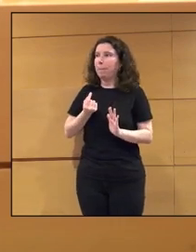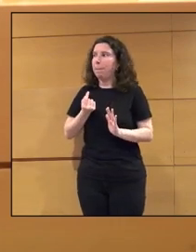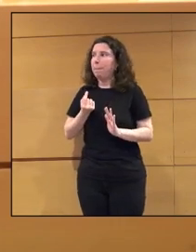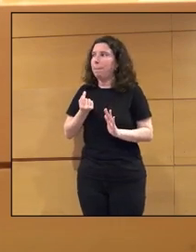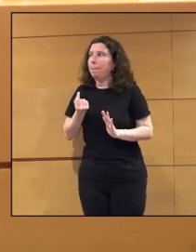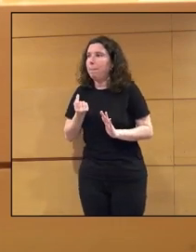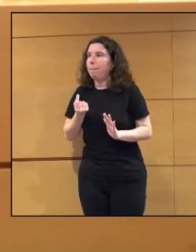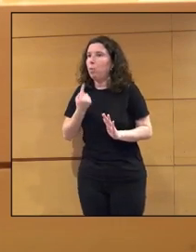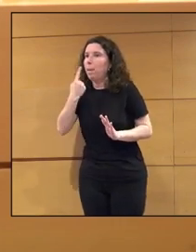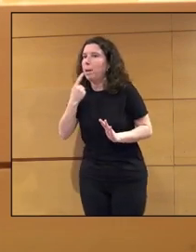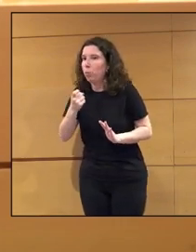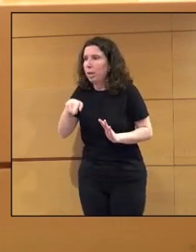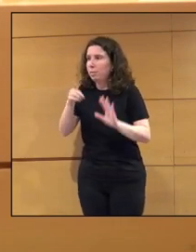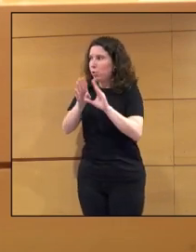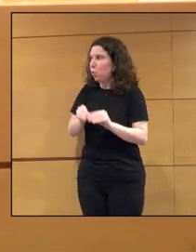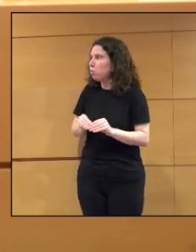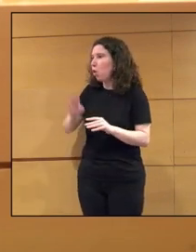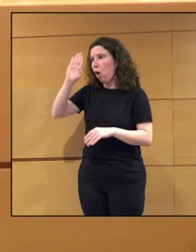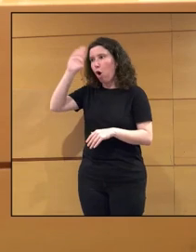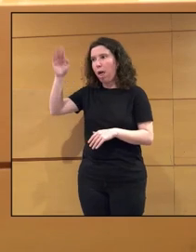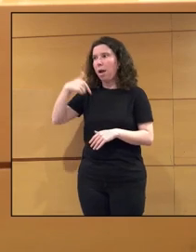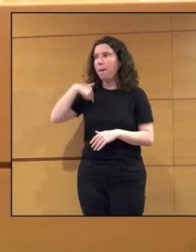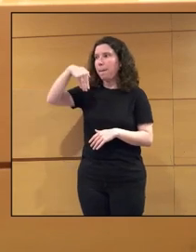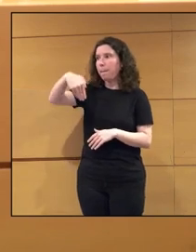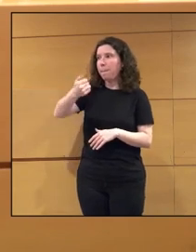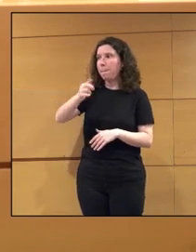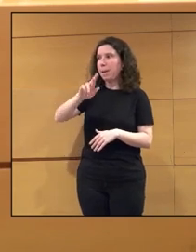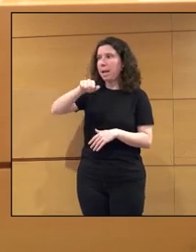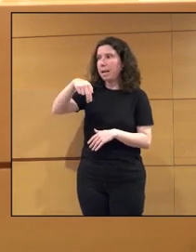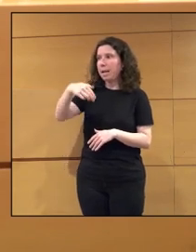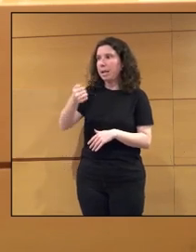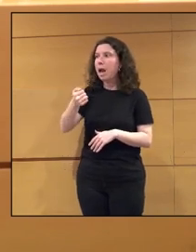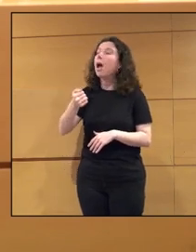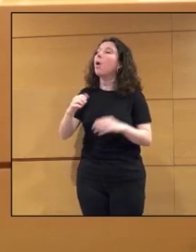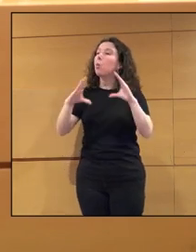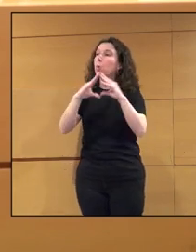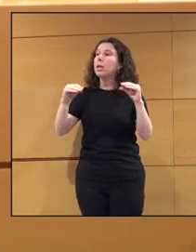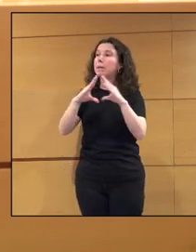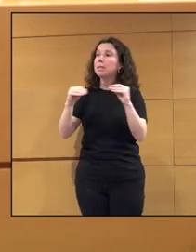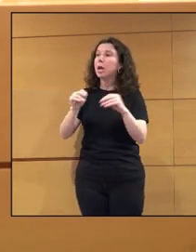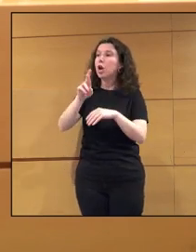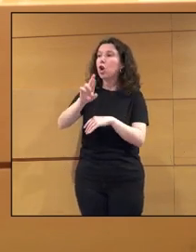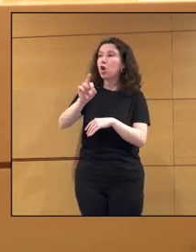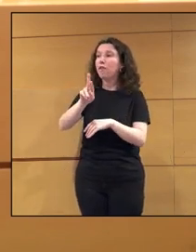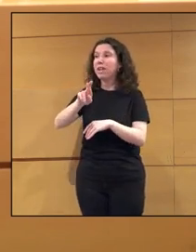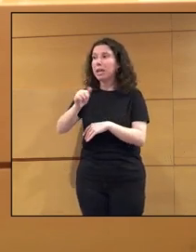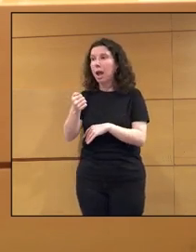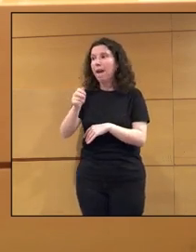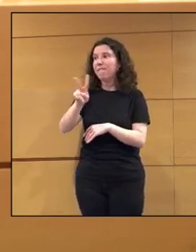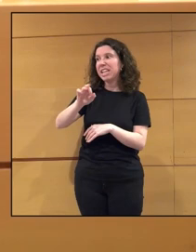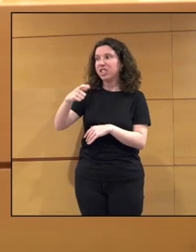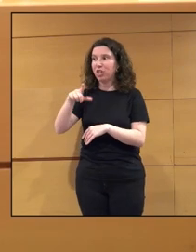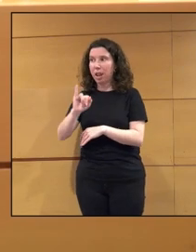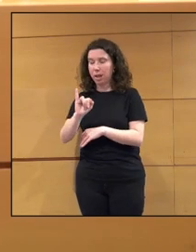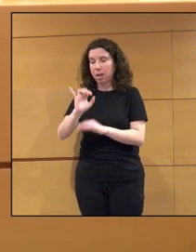serà un minut. Hola, jo sóc la Marina, de Mariona Troiano, de la Universitat Rovira i Virgili, i va una mica en la línia el que acabes de dir ara mateix,